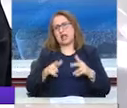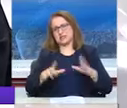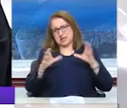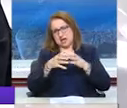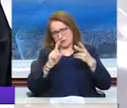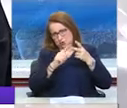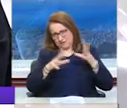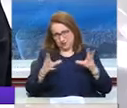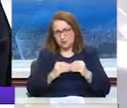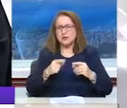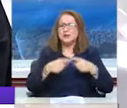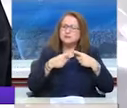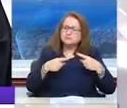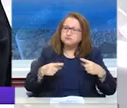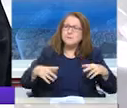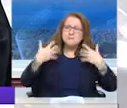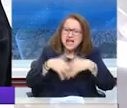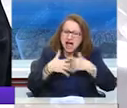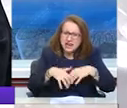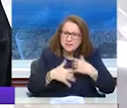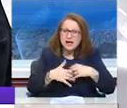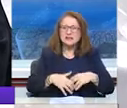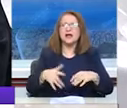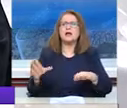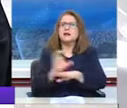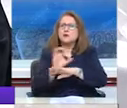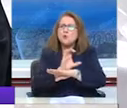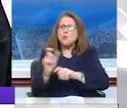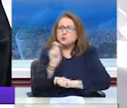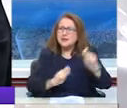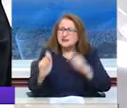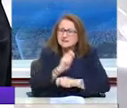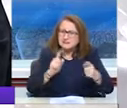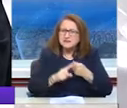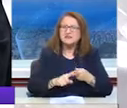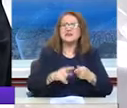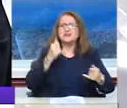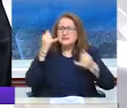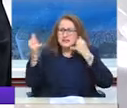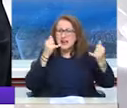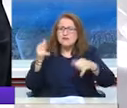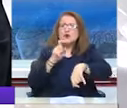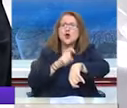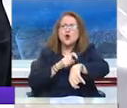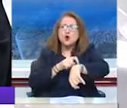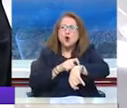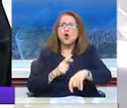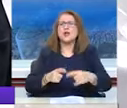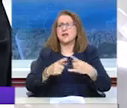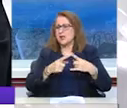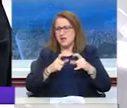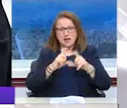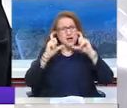χημικών, ξυλίας, οικοδομικών υλικών. Κατασκευή ηλεκτρονικών υπολογιστών, τηλεπικοινωνιακού εξοπλισμού, ρολογιών, μαγνητικών μέσων,